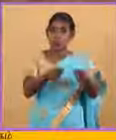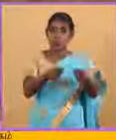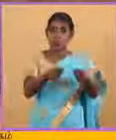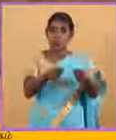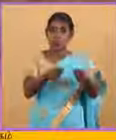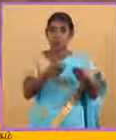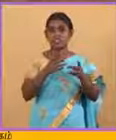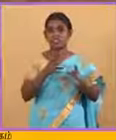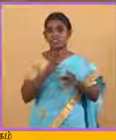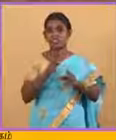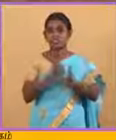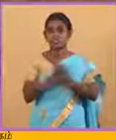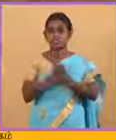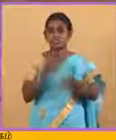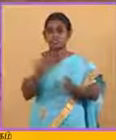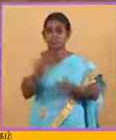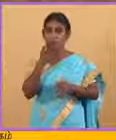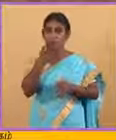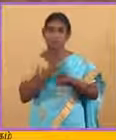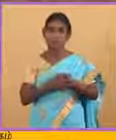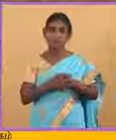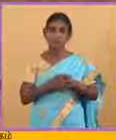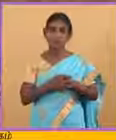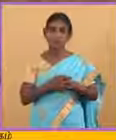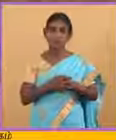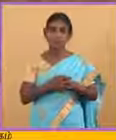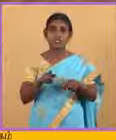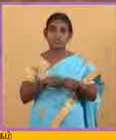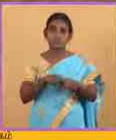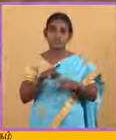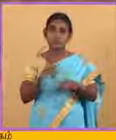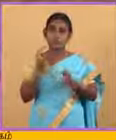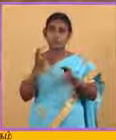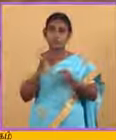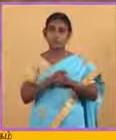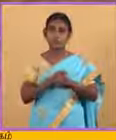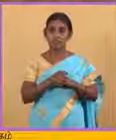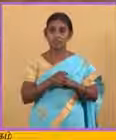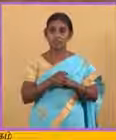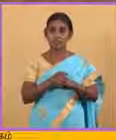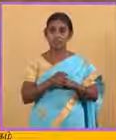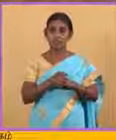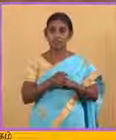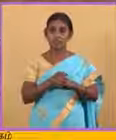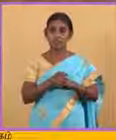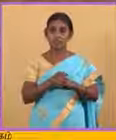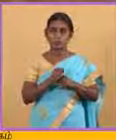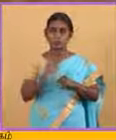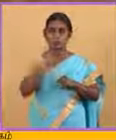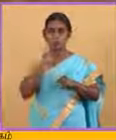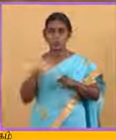மனம் முடித்து கொடுக்க மறுத்துவிட்டார். உடனே அவர்களுக்கு பாரிவள்ளல் மீது கோபம்